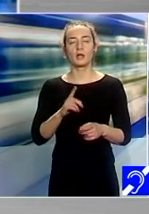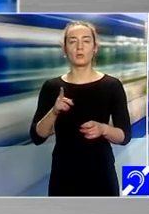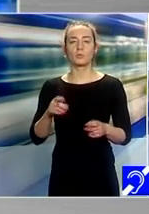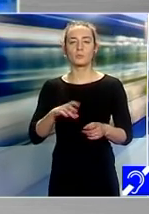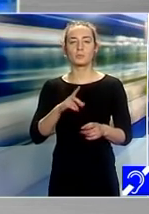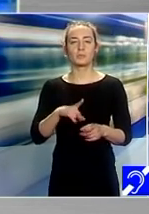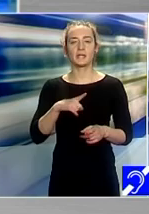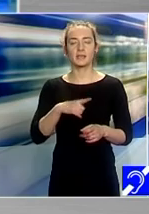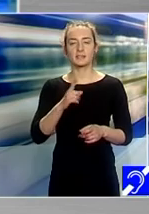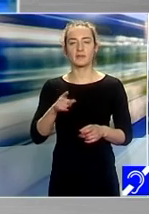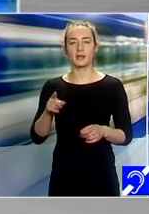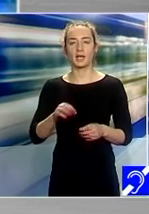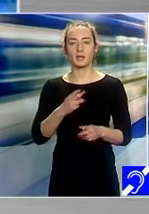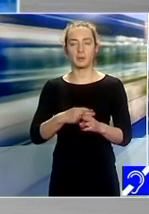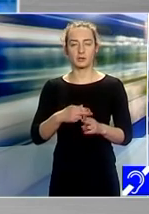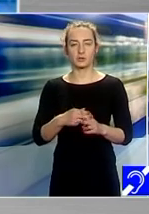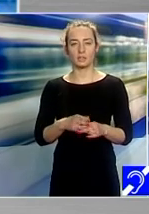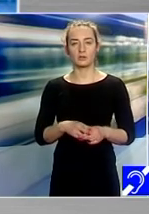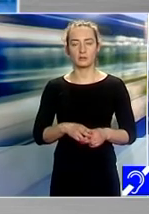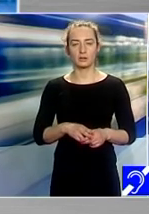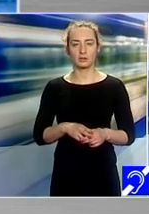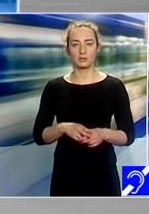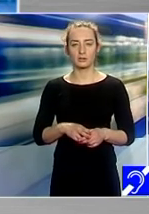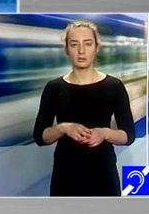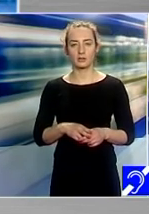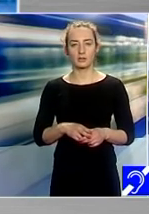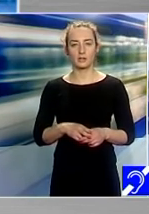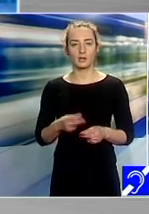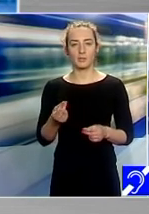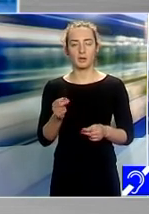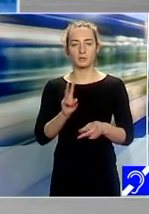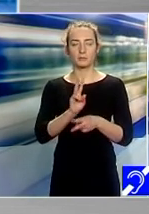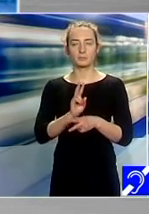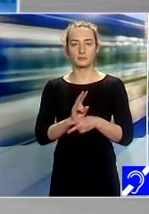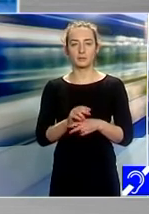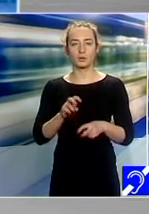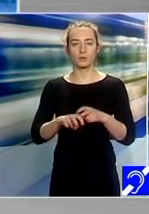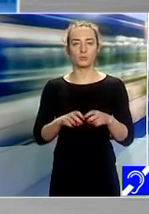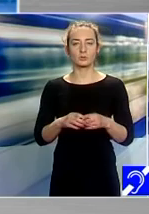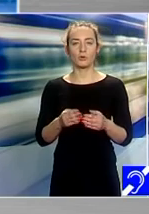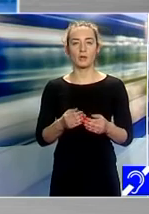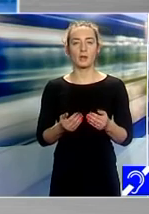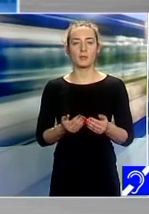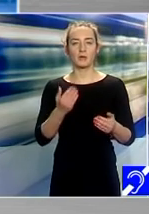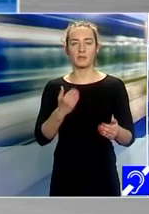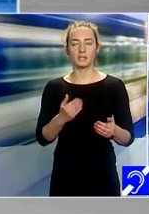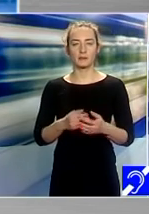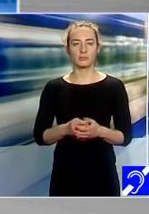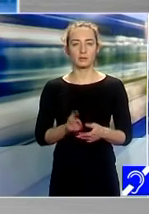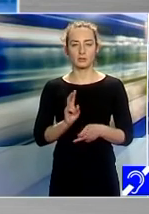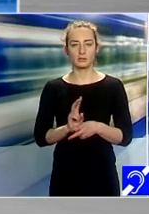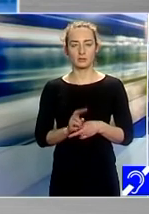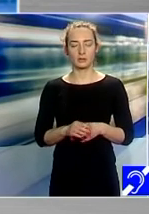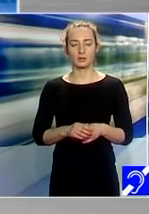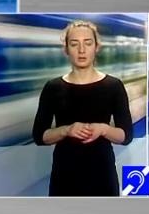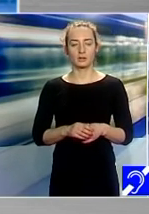Deci cred că asta ar intra foarte bine la prevenție. Cele care au deci avut ca idee. Familie, deci nu mă refeream neapărat la mamografie, mă refeream la alte